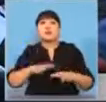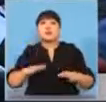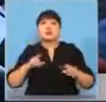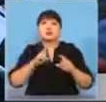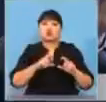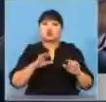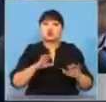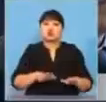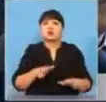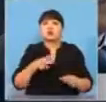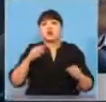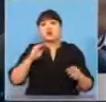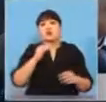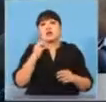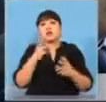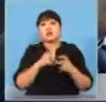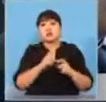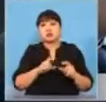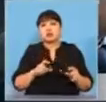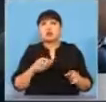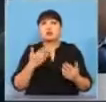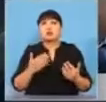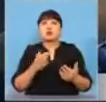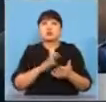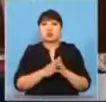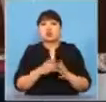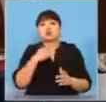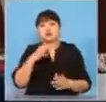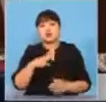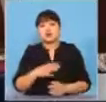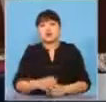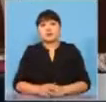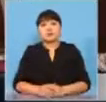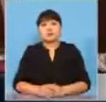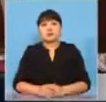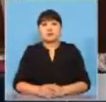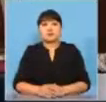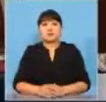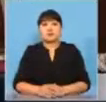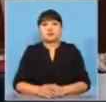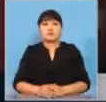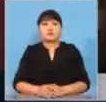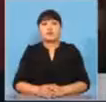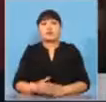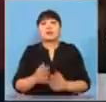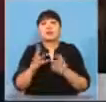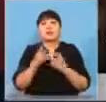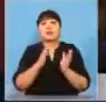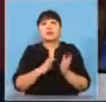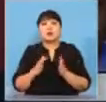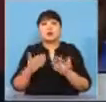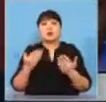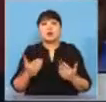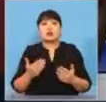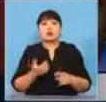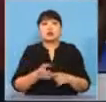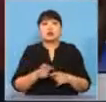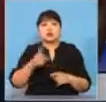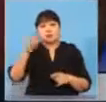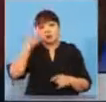ғимаратында орналасқан физика-математика мектебінің бүгінгі жағдайы да сөз болды. Физика-математика мектеп-интернатының ғимаратын алу,